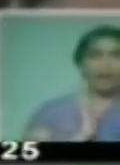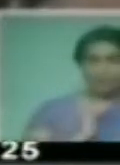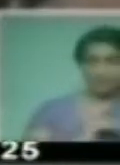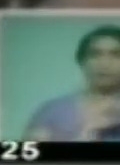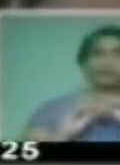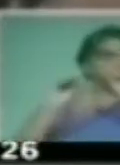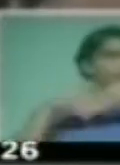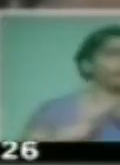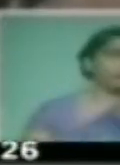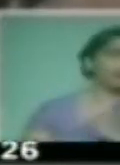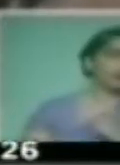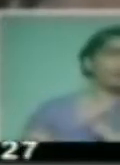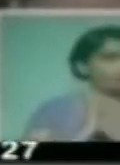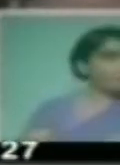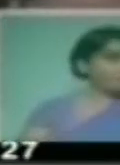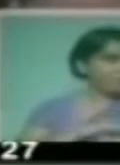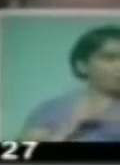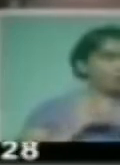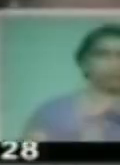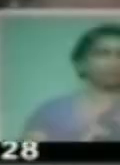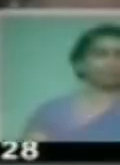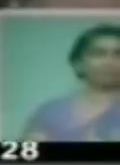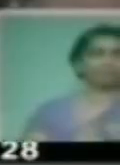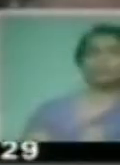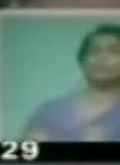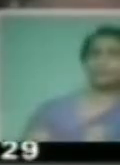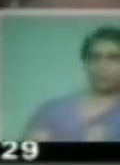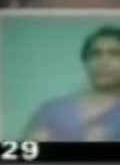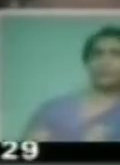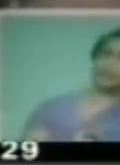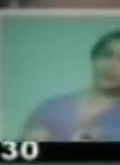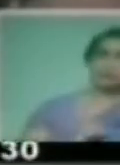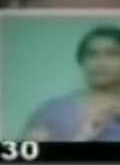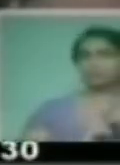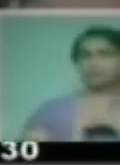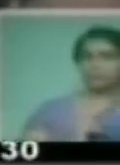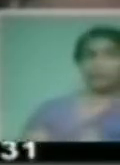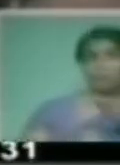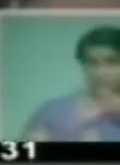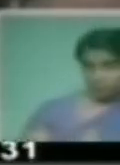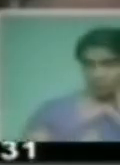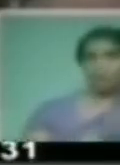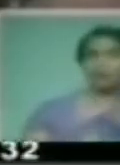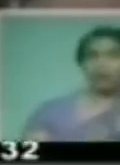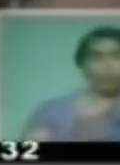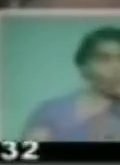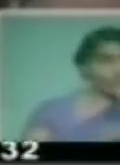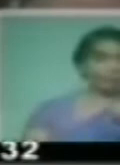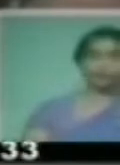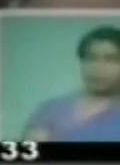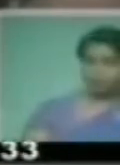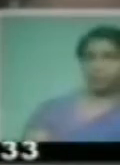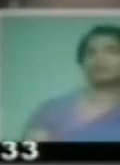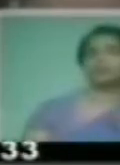ஏற்பட்டிருந்தது. தற்போது சீனாவுடன் ஆரம்பகட்ட பேச்சுவார்த்தைகள் இடம்பெறுகின்றன. சீனா இலங்கைக்கு நீண்ட காலமாக உதவும் நாடாகும். இந்தியா, சீனா